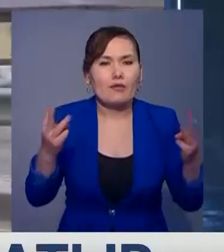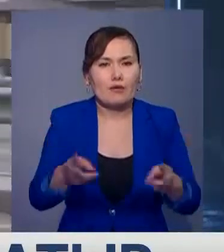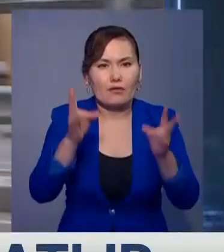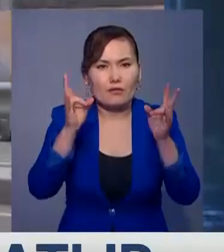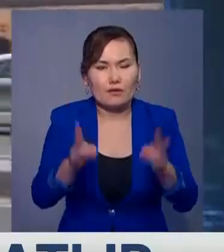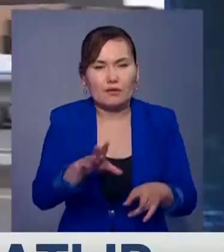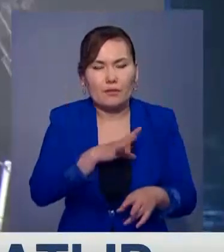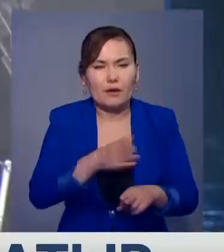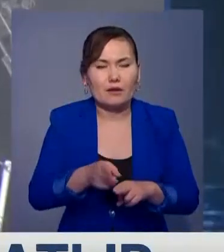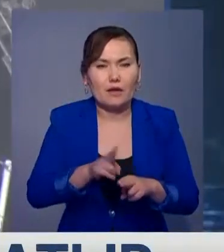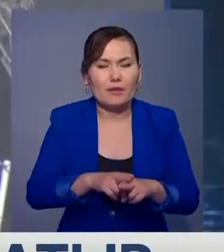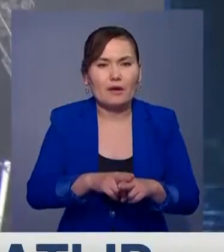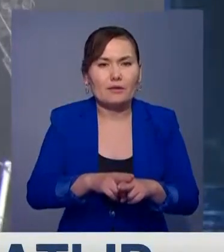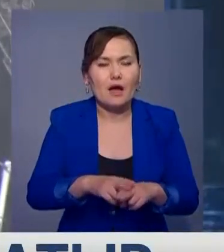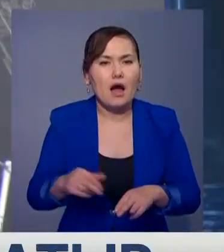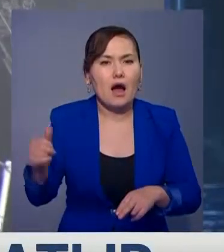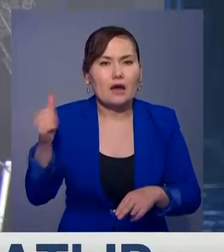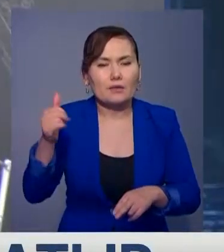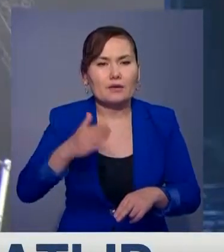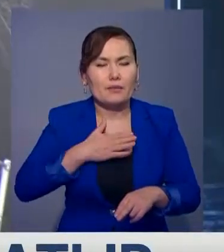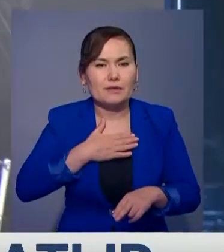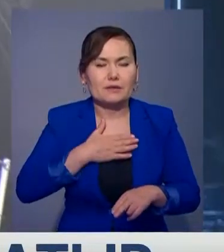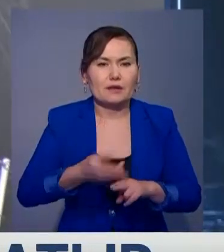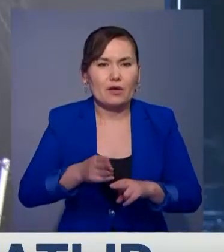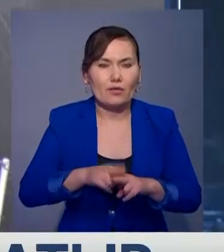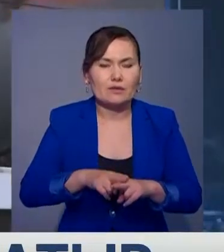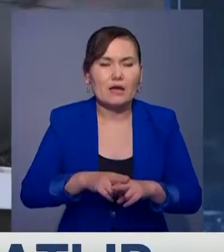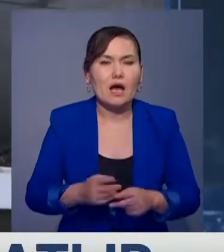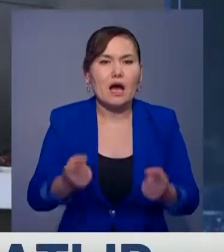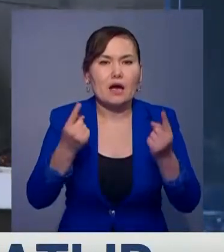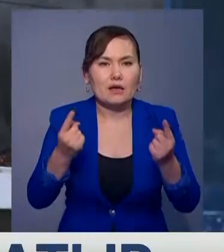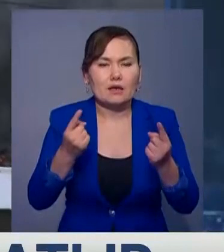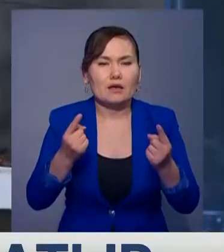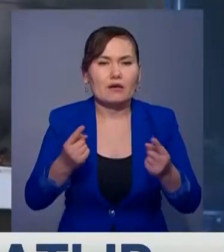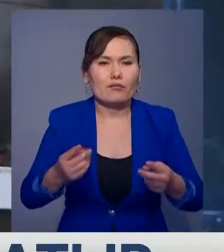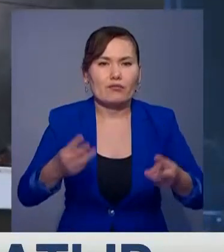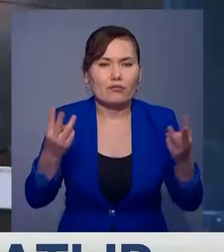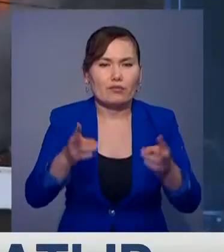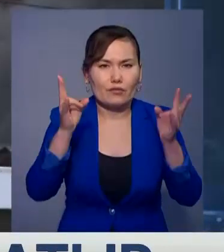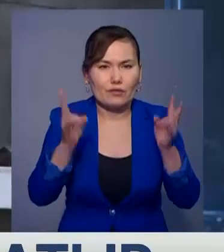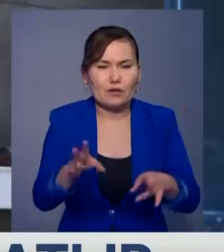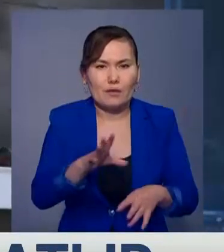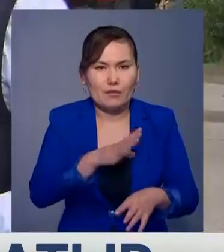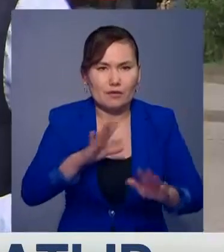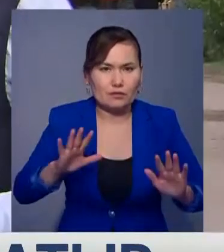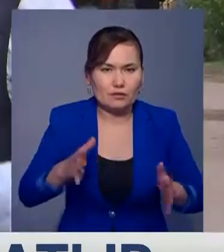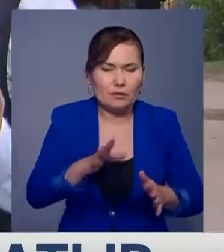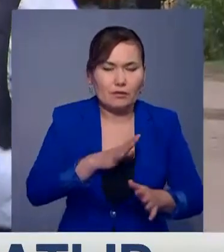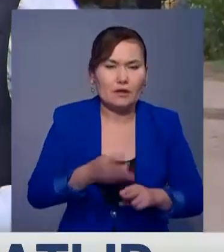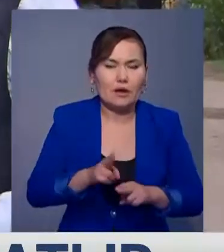көріп тұрғандай, міне біздің артымызда қазір ірі көлемде өрт болды. Өрт сөндірушілер оқиға орнына шұғыл